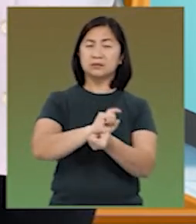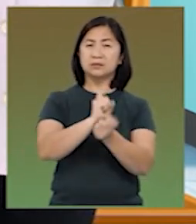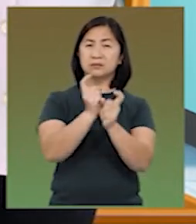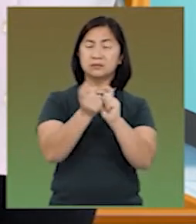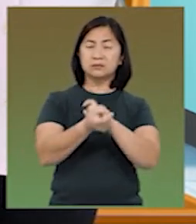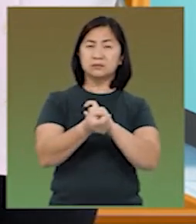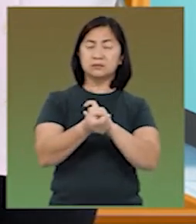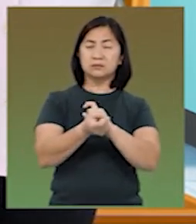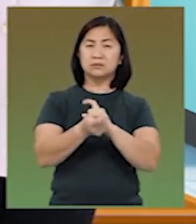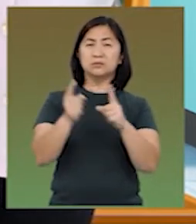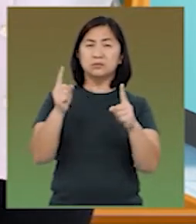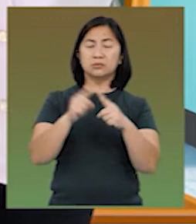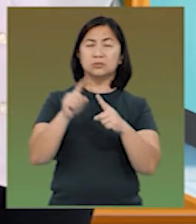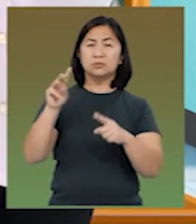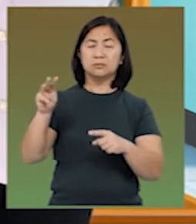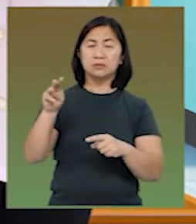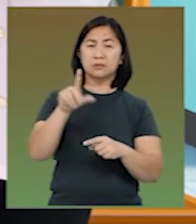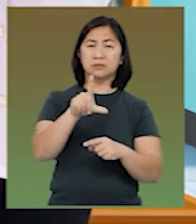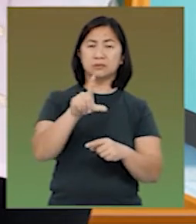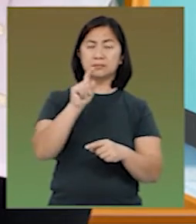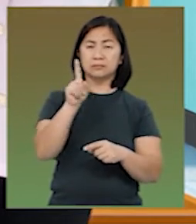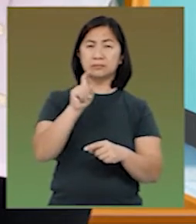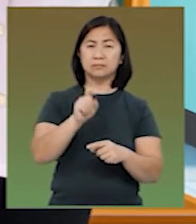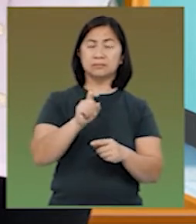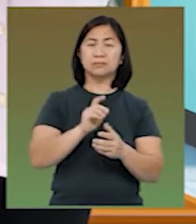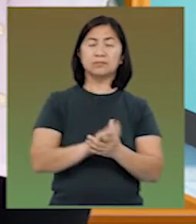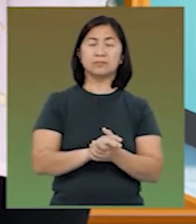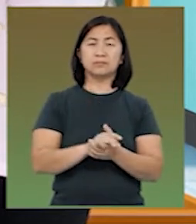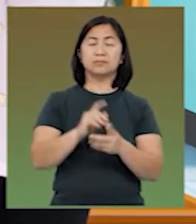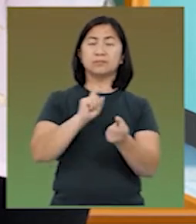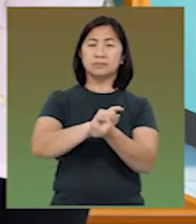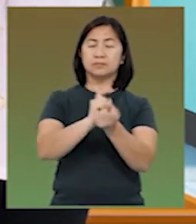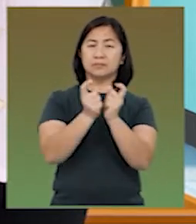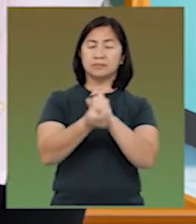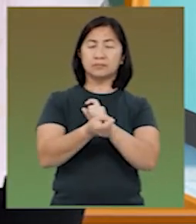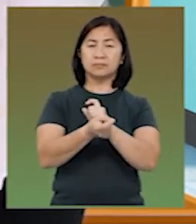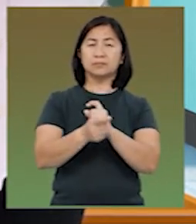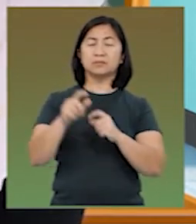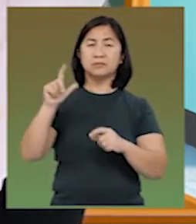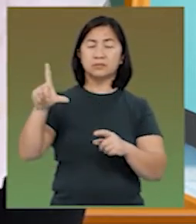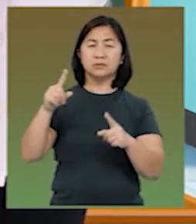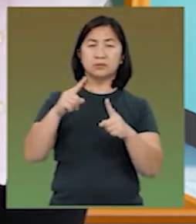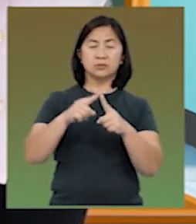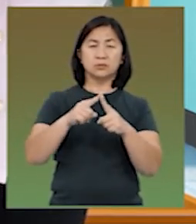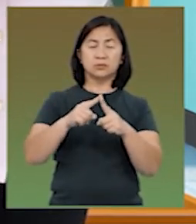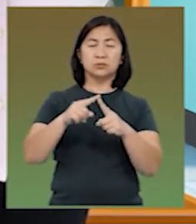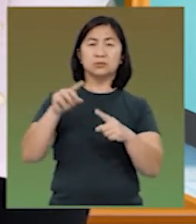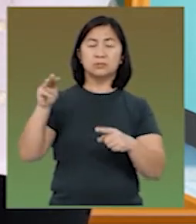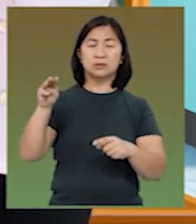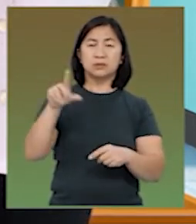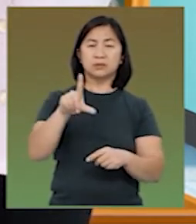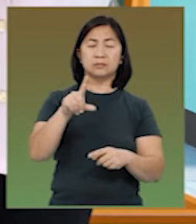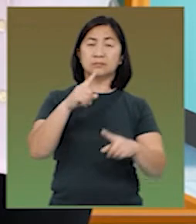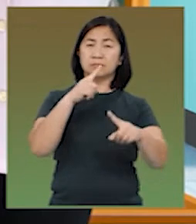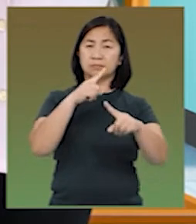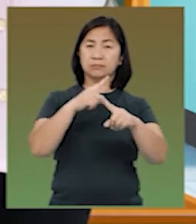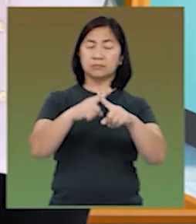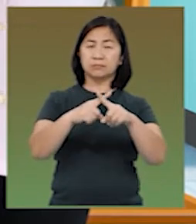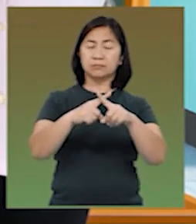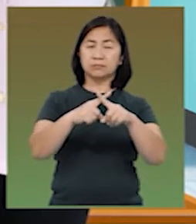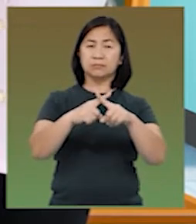Paano ito i-convert sa milliliters? To convert liter to